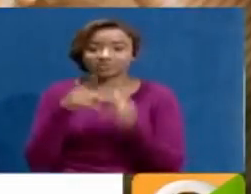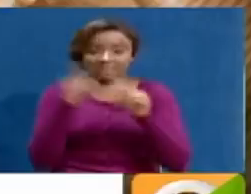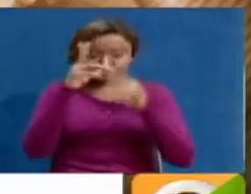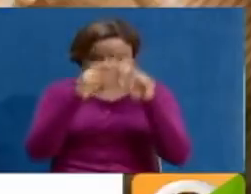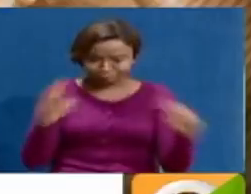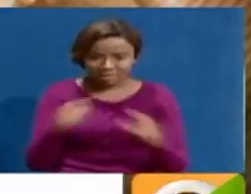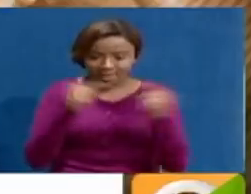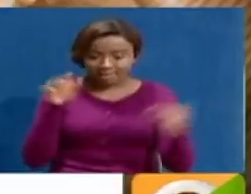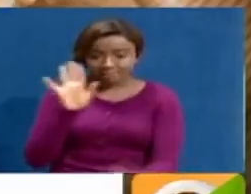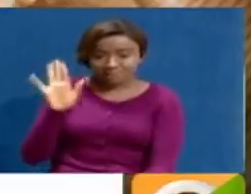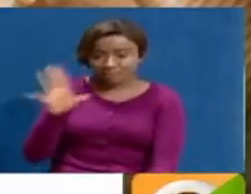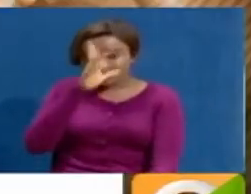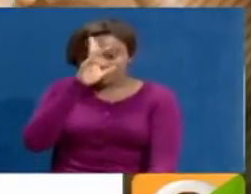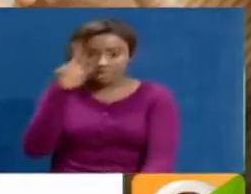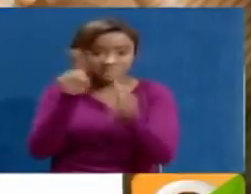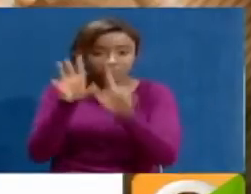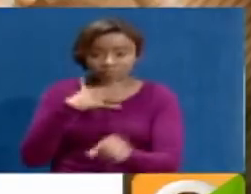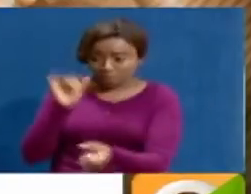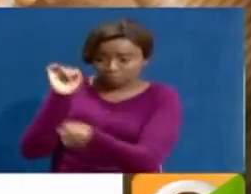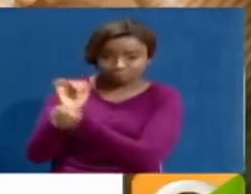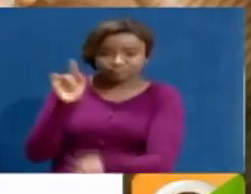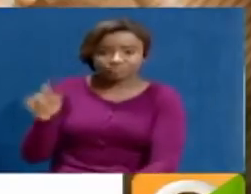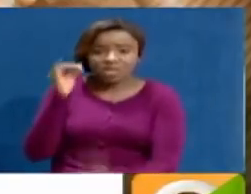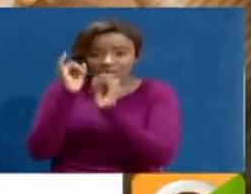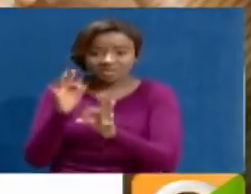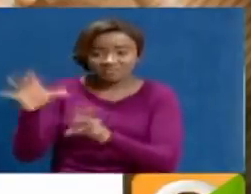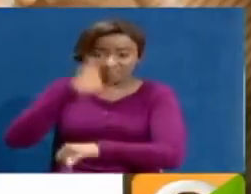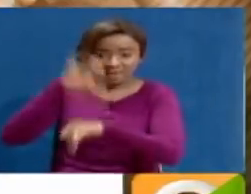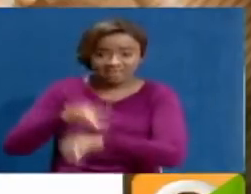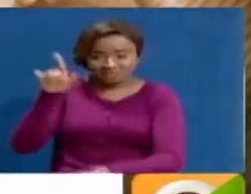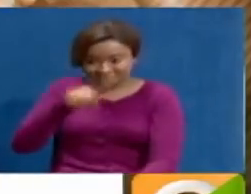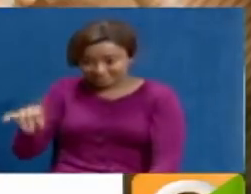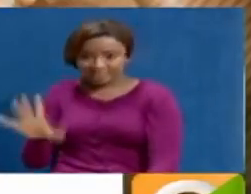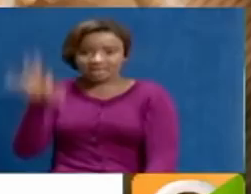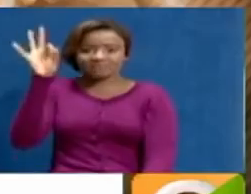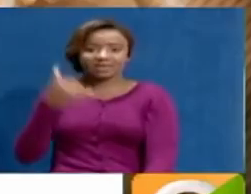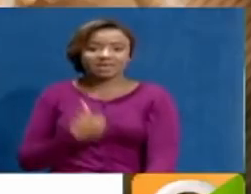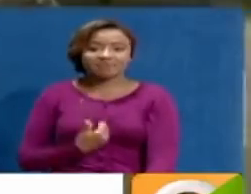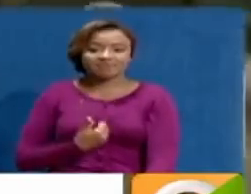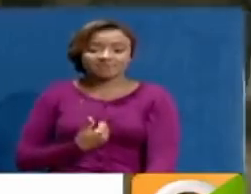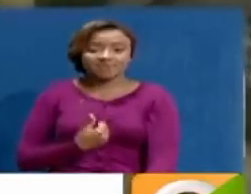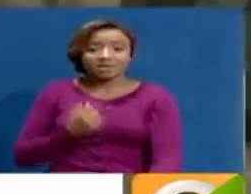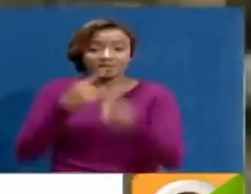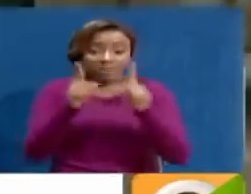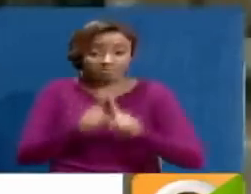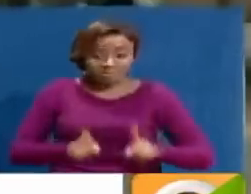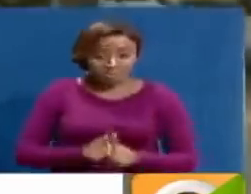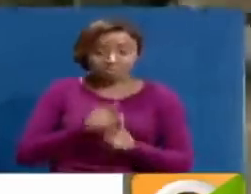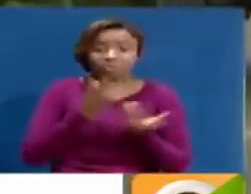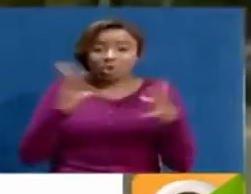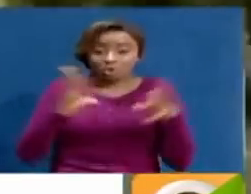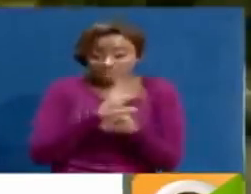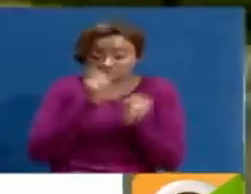dhidi ya maafisa hao na kuwapa kuwachukulia hatua iwapo watapatikana na hatia. Aidha, wanaharakati wa haki